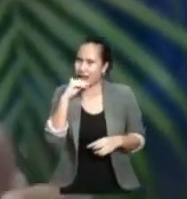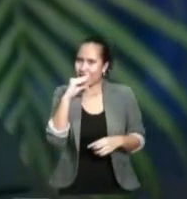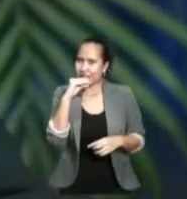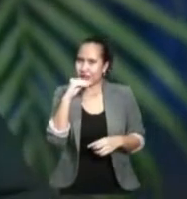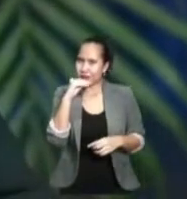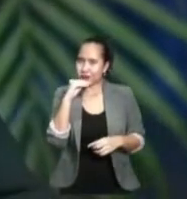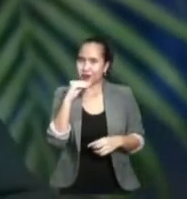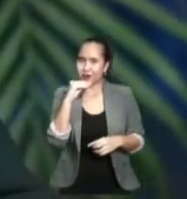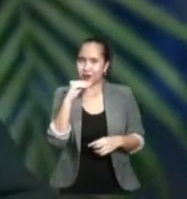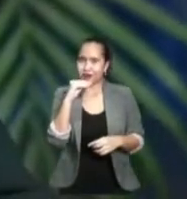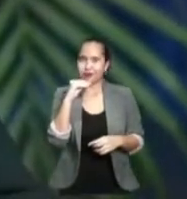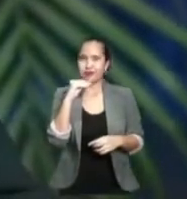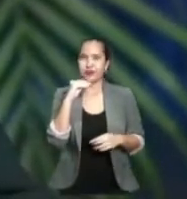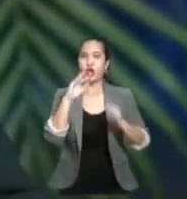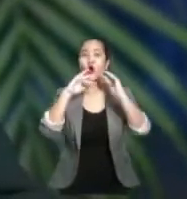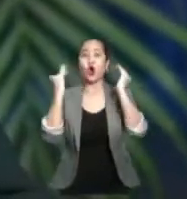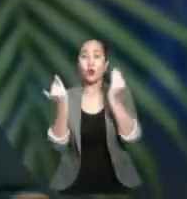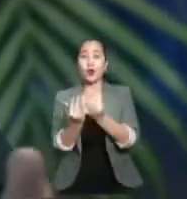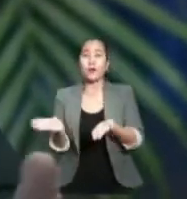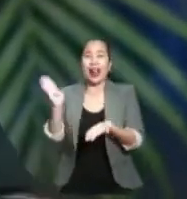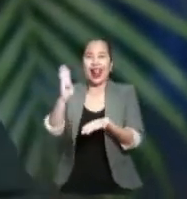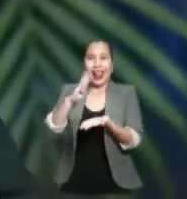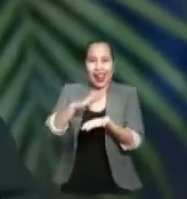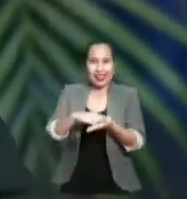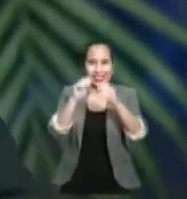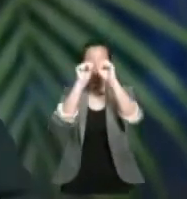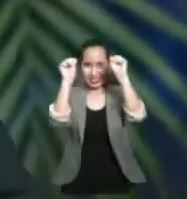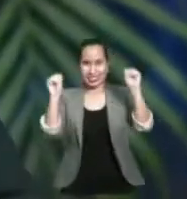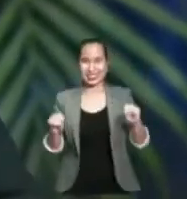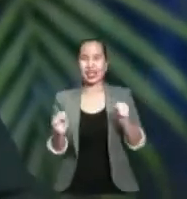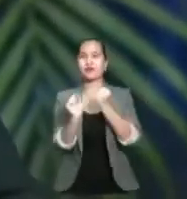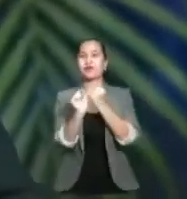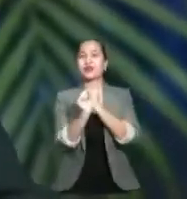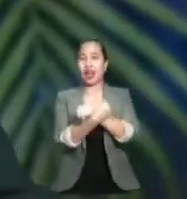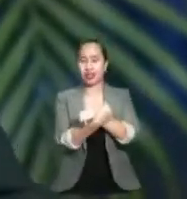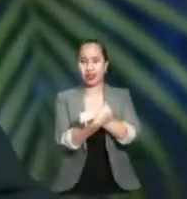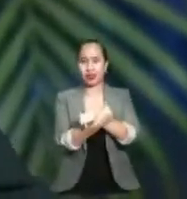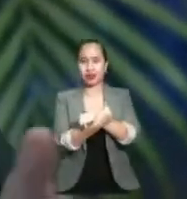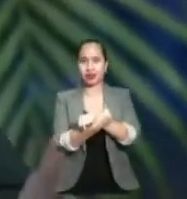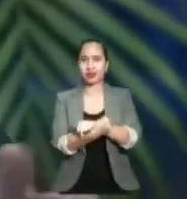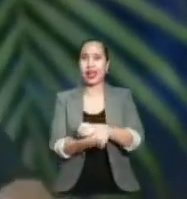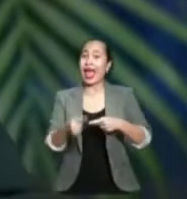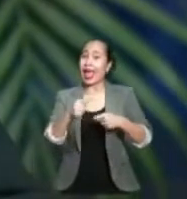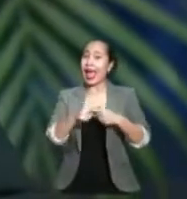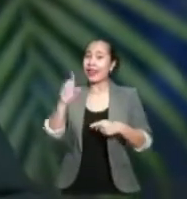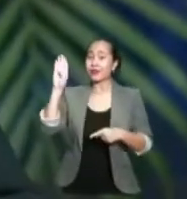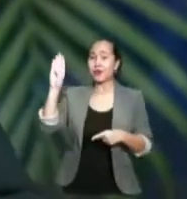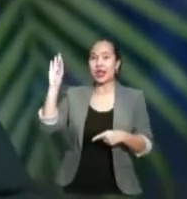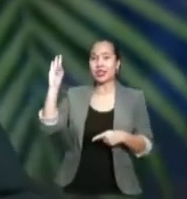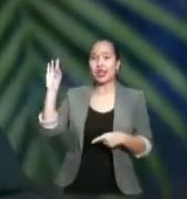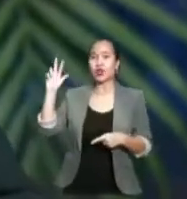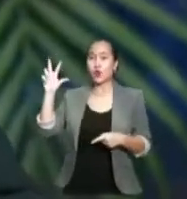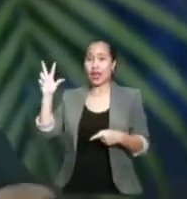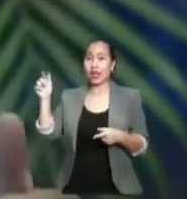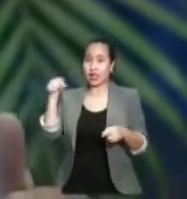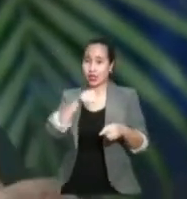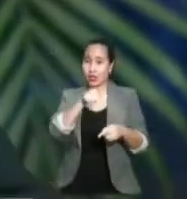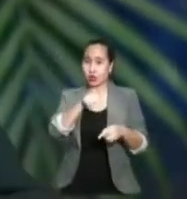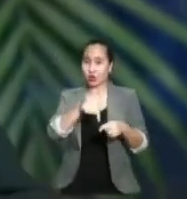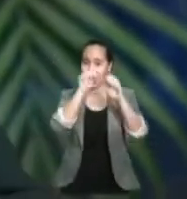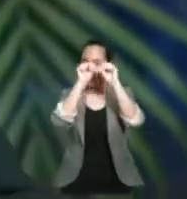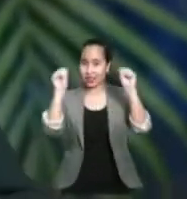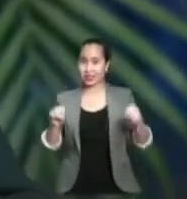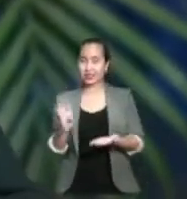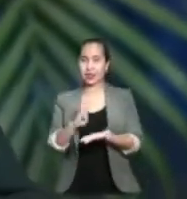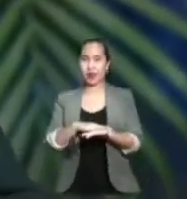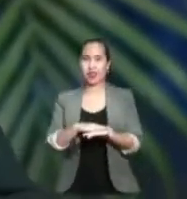overhalen van het compleet belastingssysteem. En daar is BTW een onderdeel van, want een ander deel